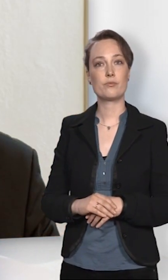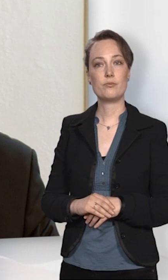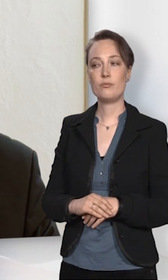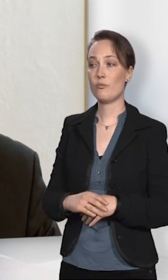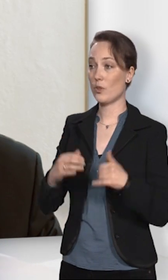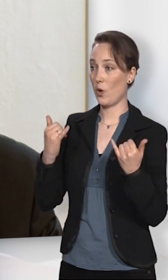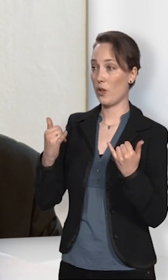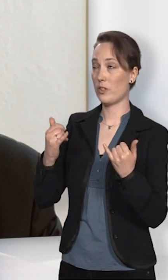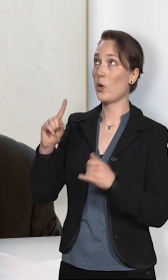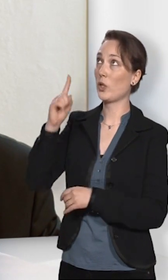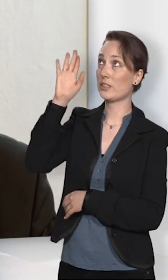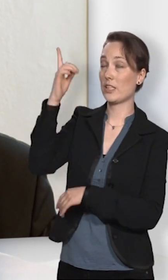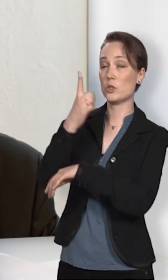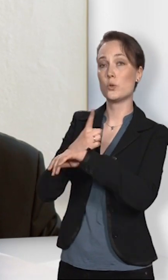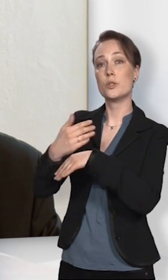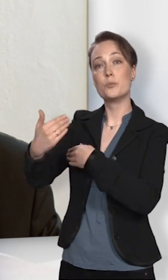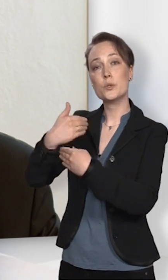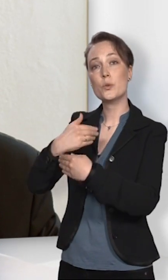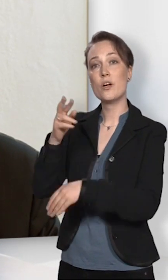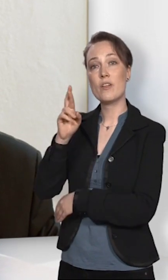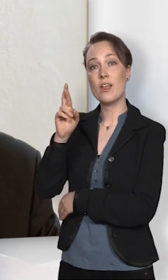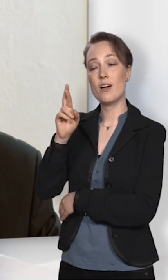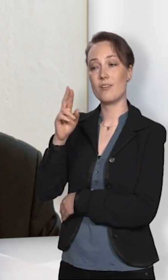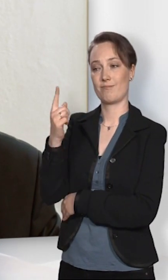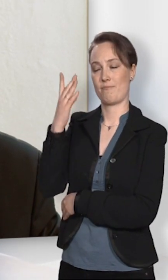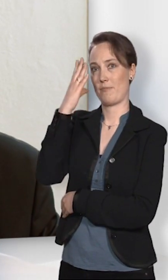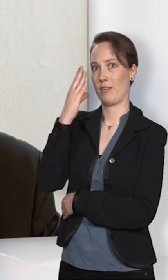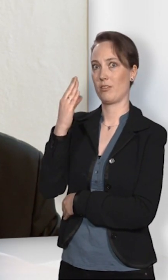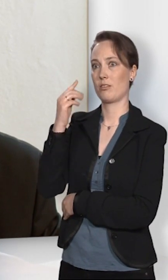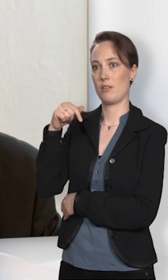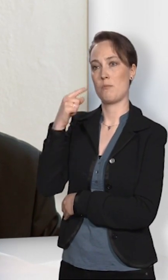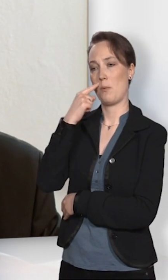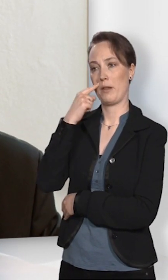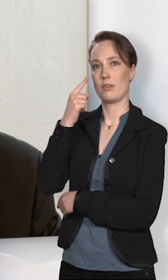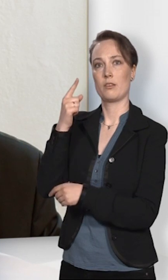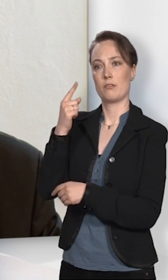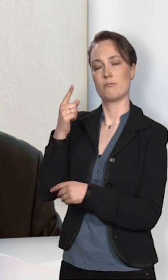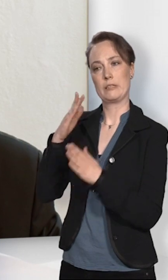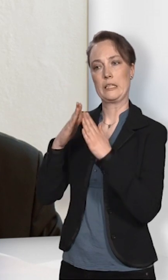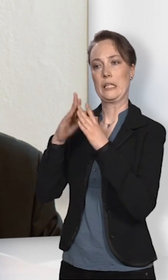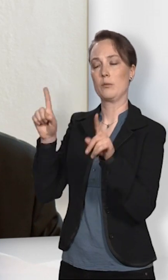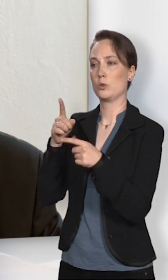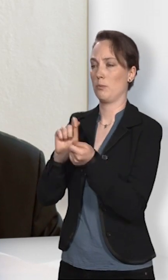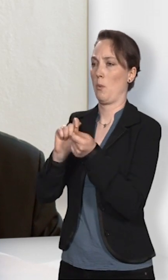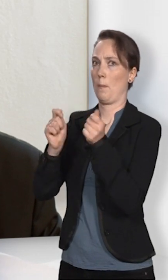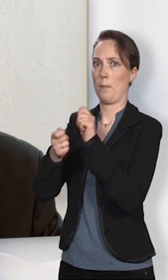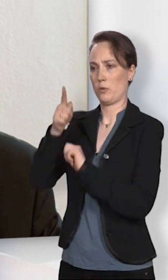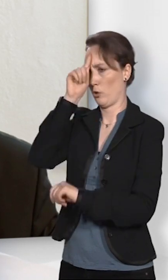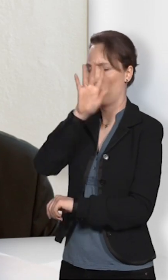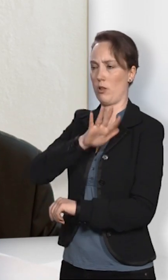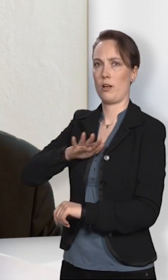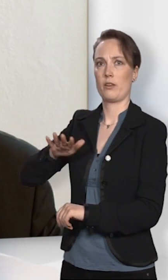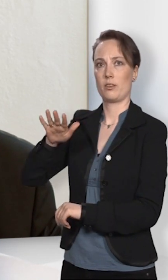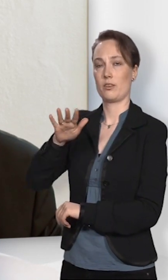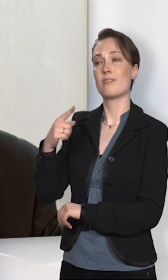Zu Gast in der Stunde des Höchsten ist heute ein Mann, der im Augenblick wie kein anderer die Kirchenmusik in Deutschland verändert. Unter anderem hat